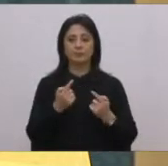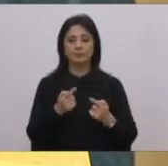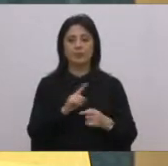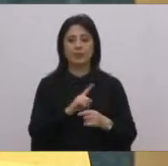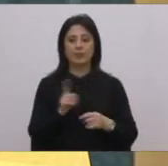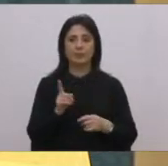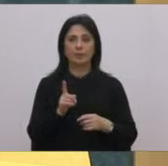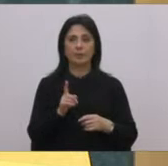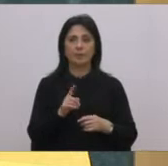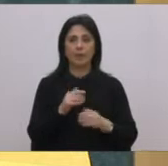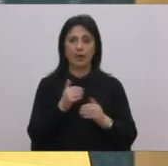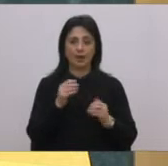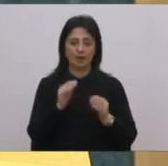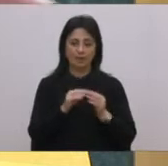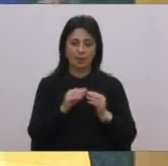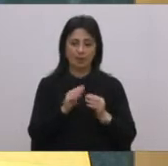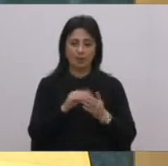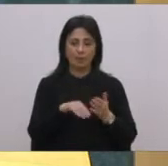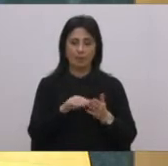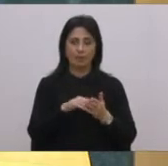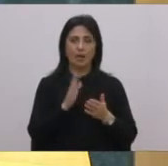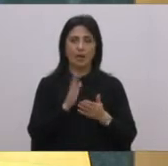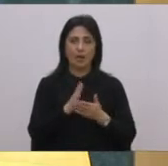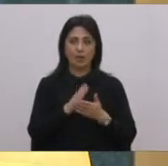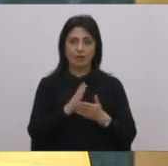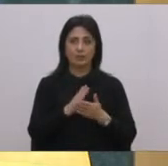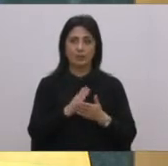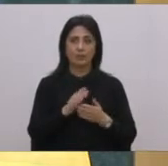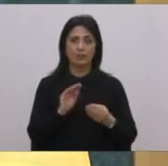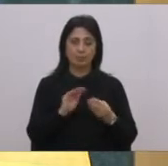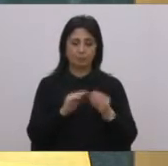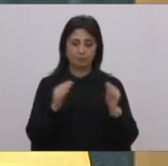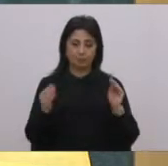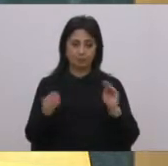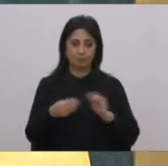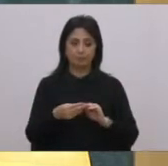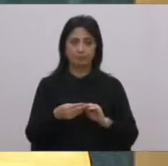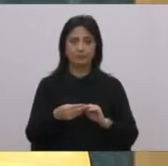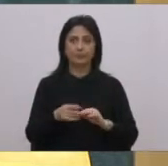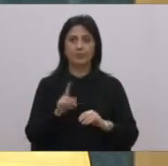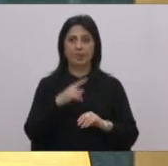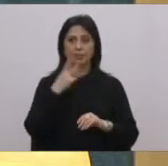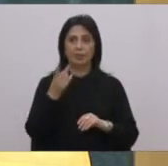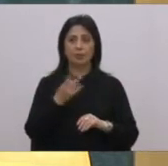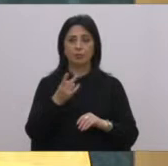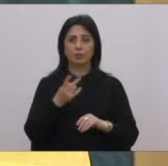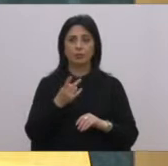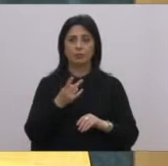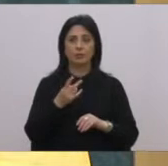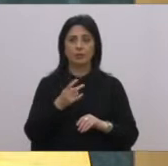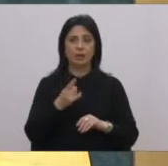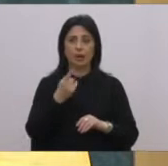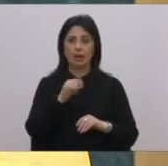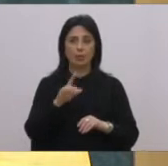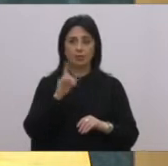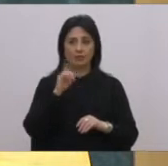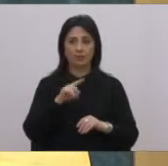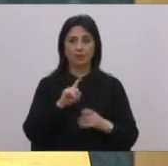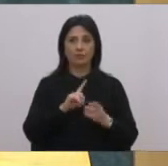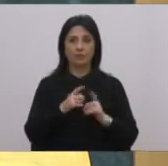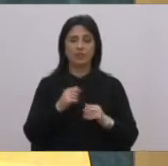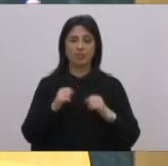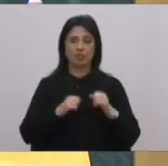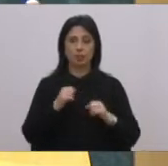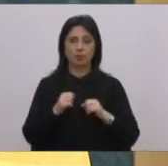მაგრამ კლავ ვიმეორებ, არის ეს გამოწვევები და რა თქმა უნდა ჩვენ არამხოლოდ ვიცით, არამედ ვცდილობთ,